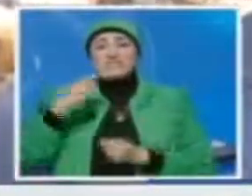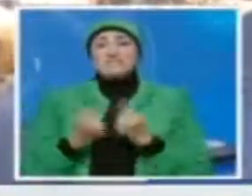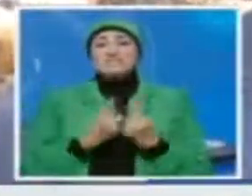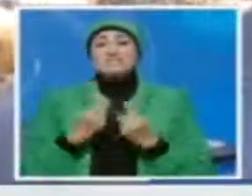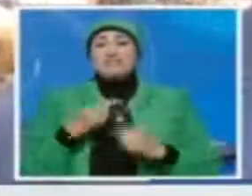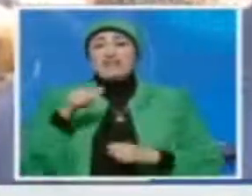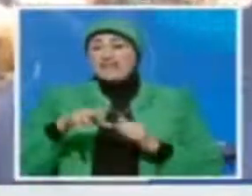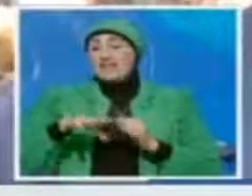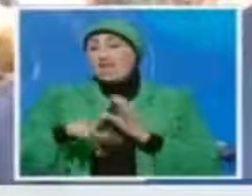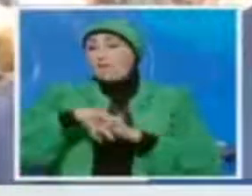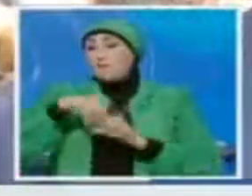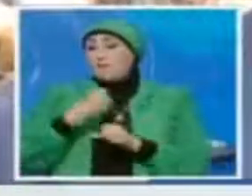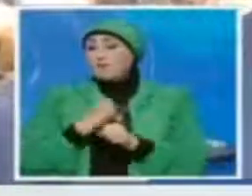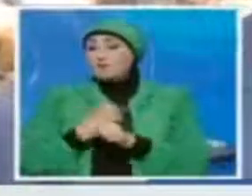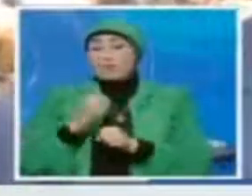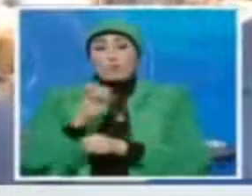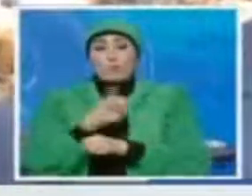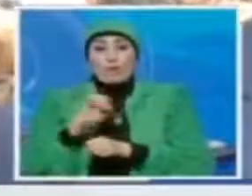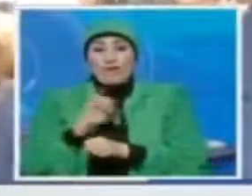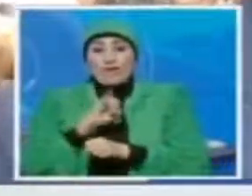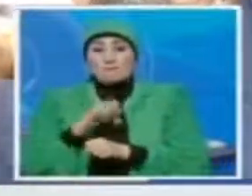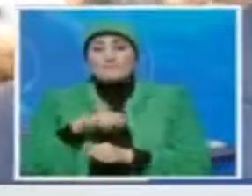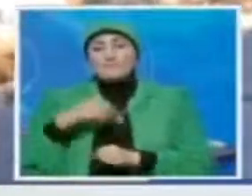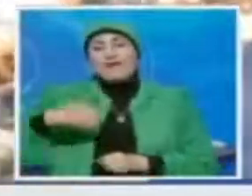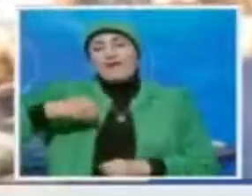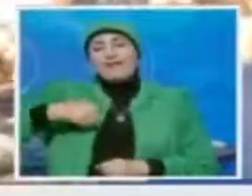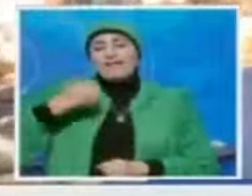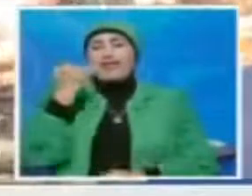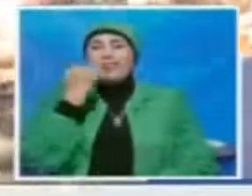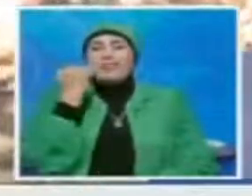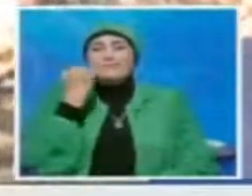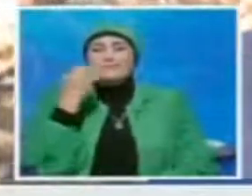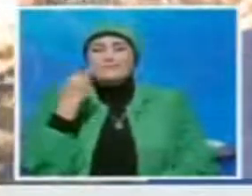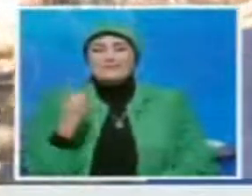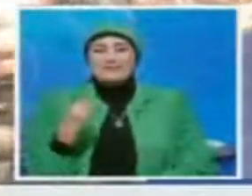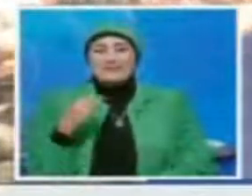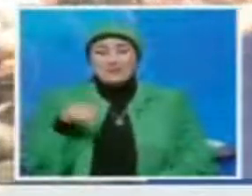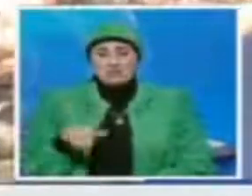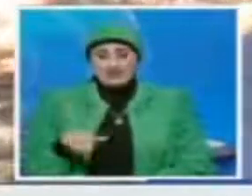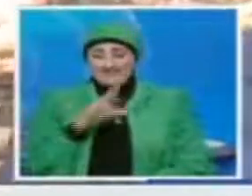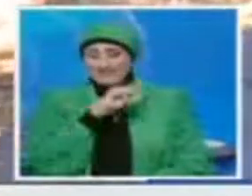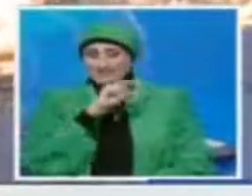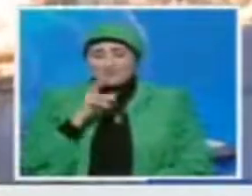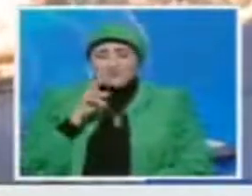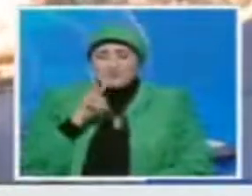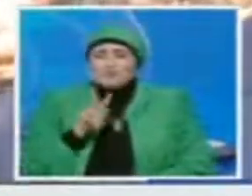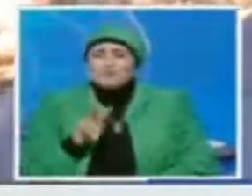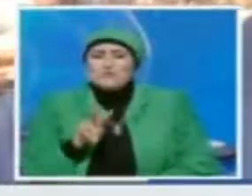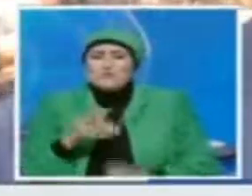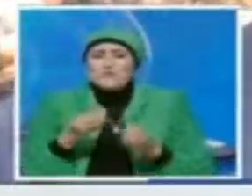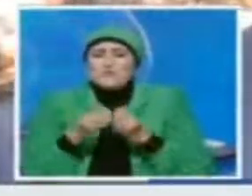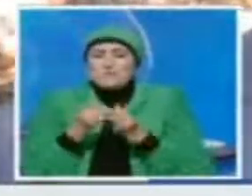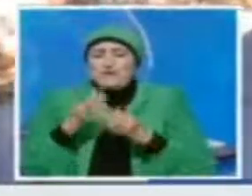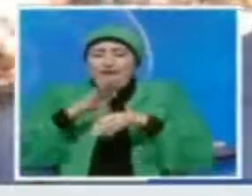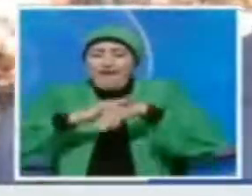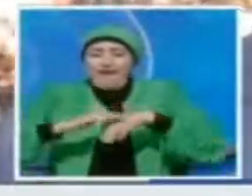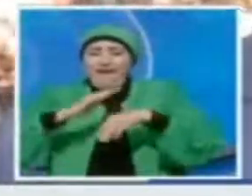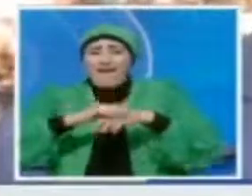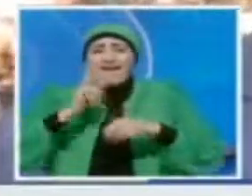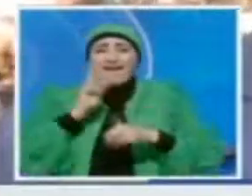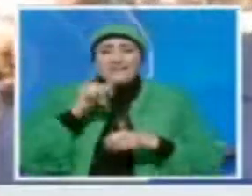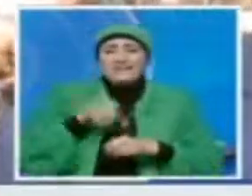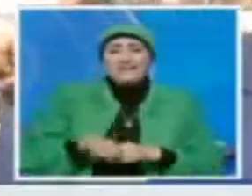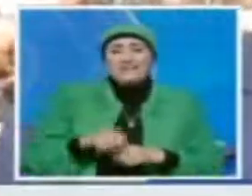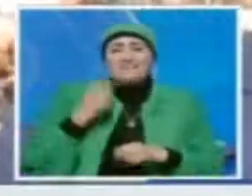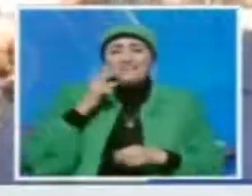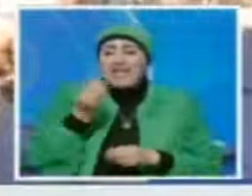مشروع مهم جدا، هو مشروع حديقة الحيوانات الأليفة، وده بيتيح للزائر تفاعل مباشر مع الحيوان، يقدر ياخد سلة غذاء